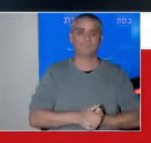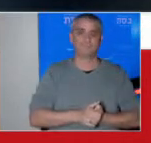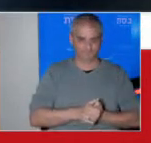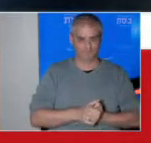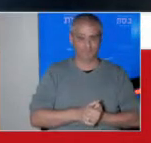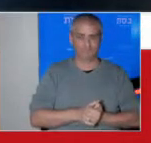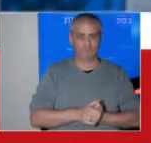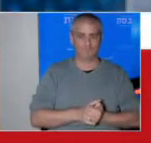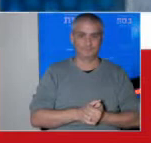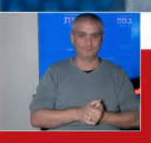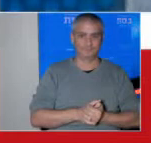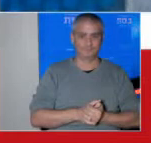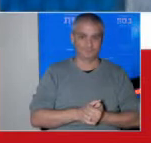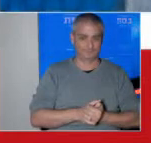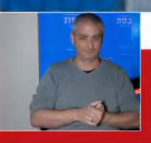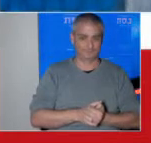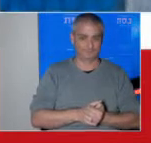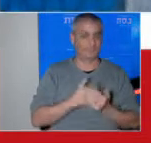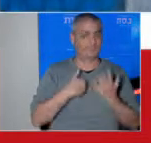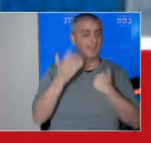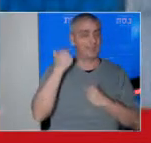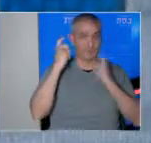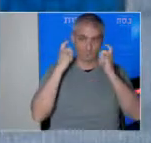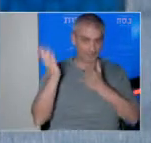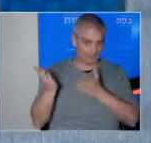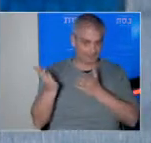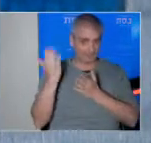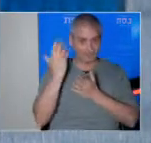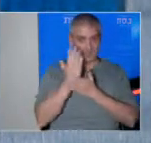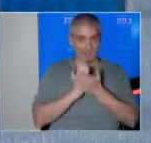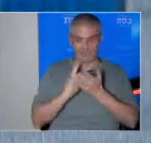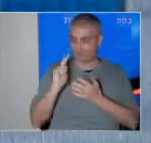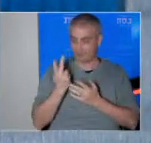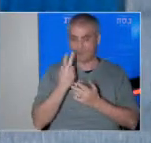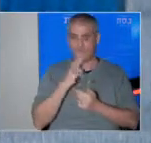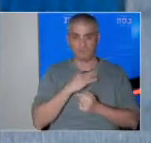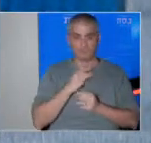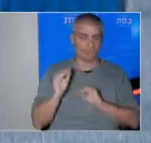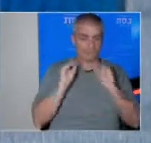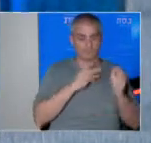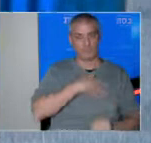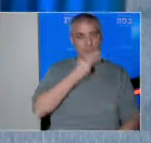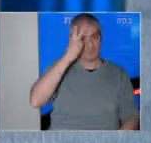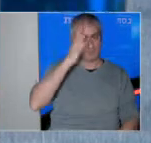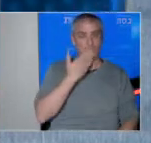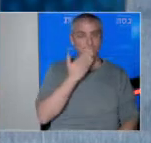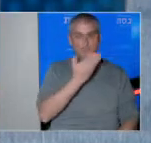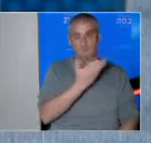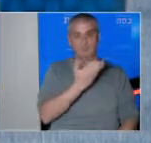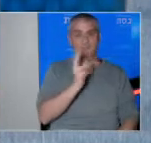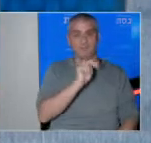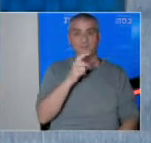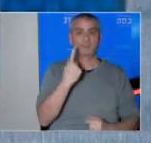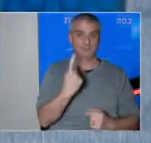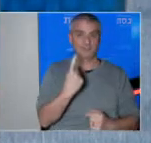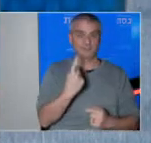תודה. תודה. טוב, אז היינו בדיסני, וזה החלק השני בהבטחה שלנו, אנחנו עוברים לבית"ר ירושלים, כן, זה עוד עניין